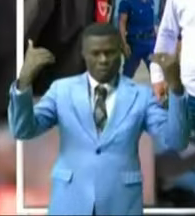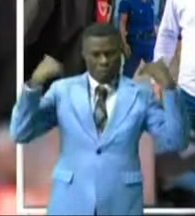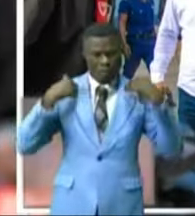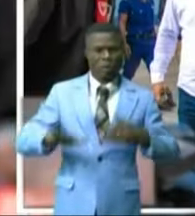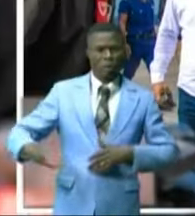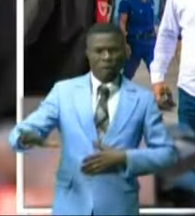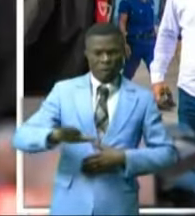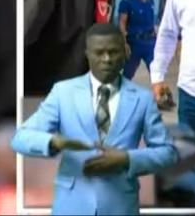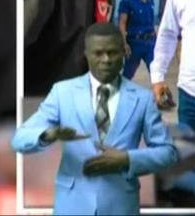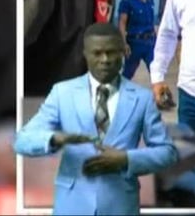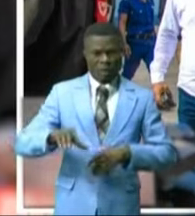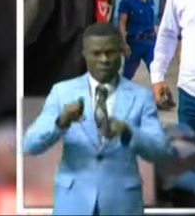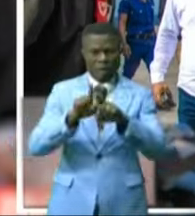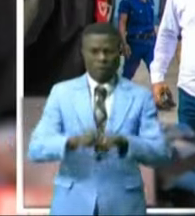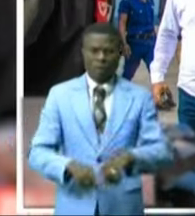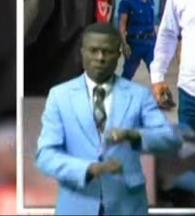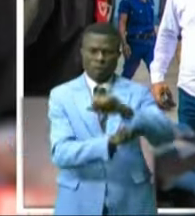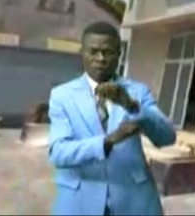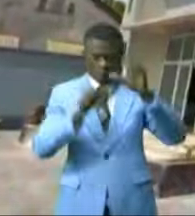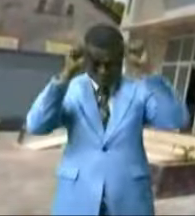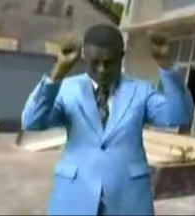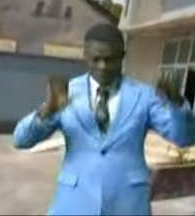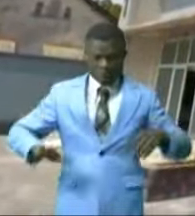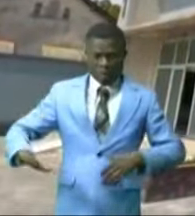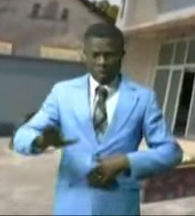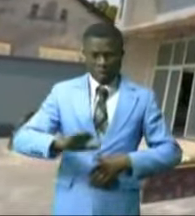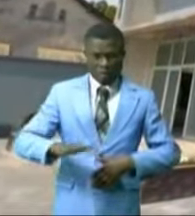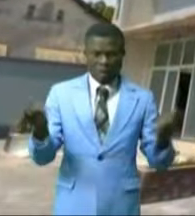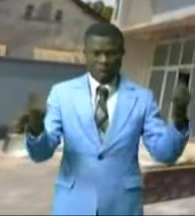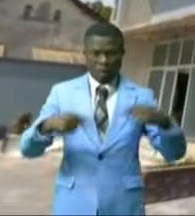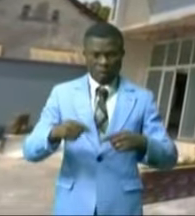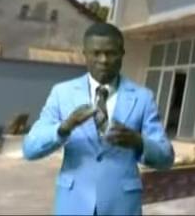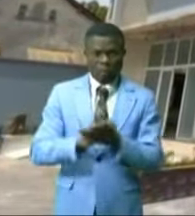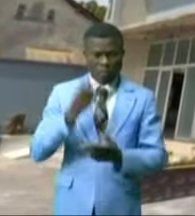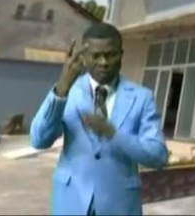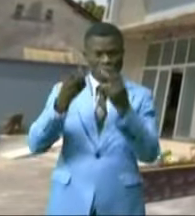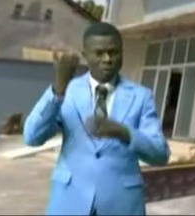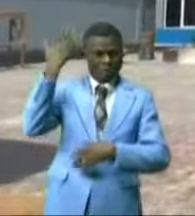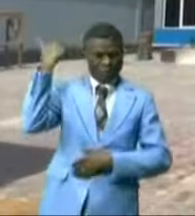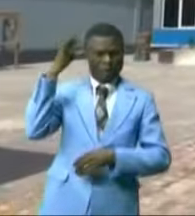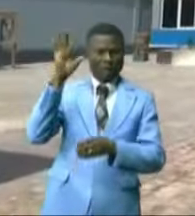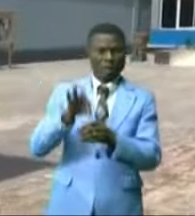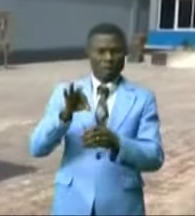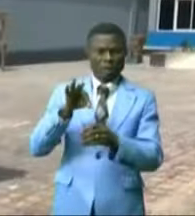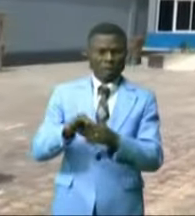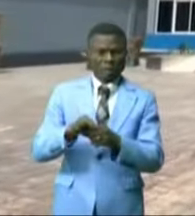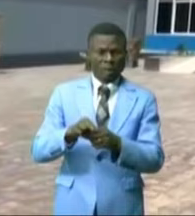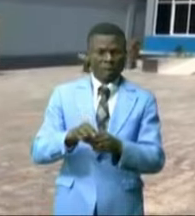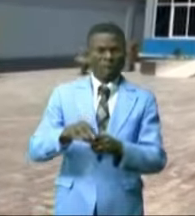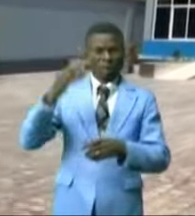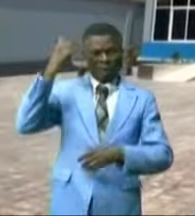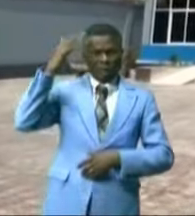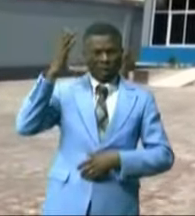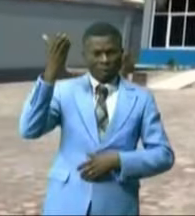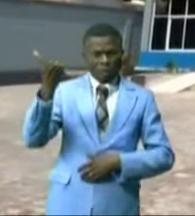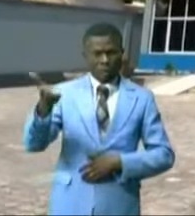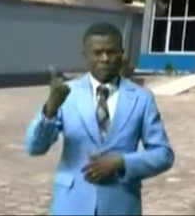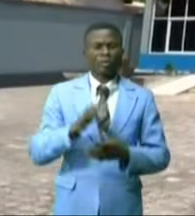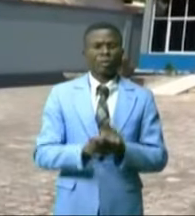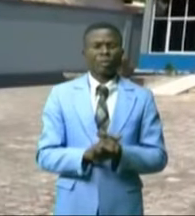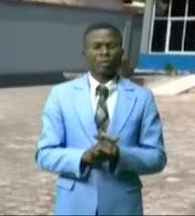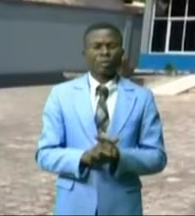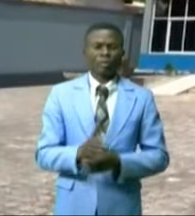du pays ayant accompagné le chef de l'État lors de sa dernière tournée électorale au chef-lieu de la province de